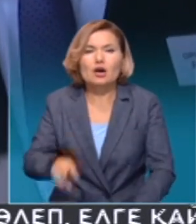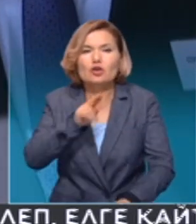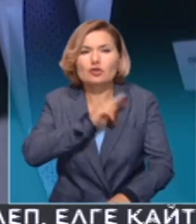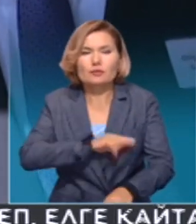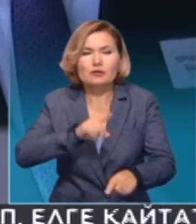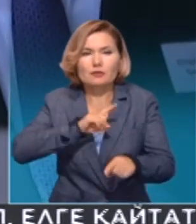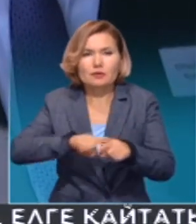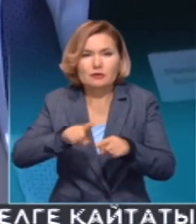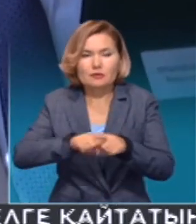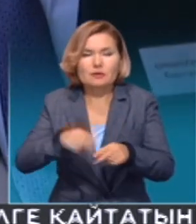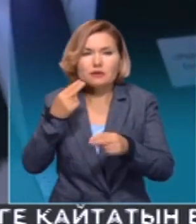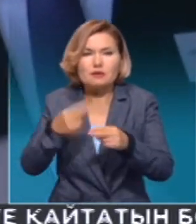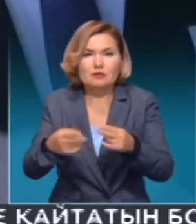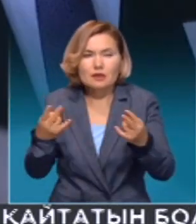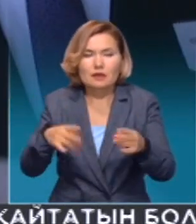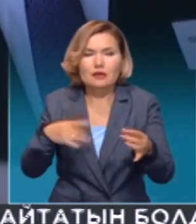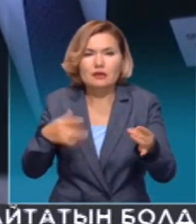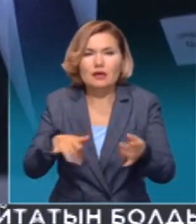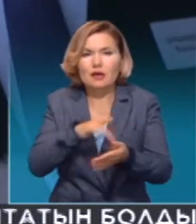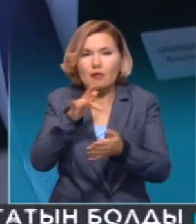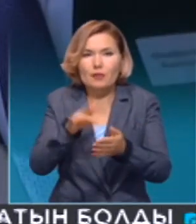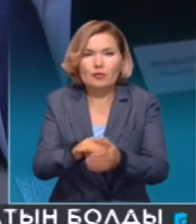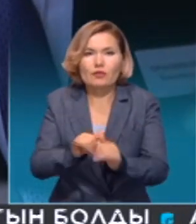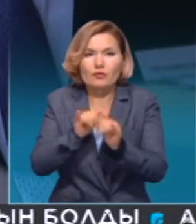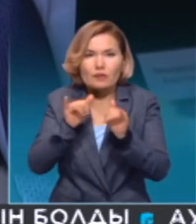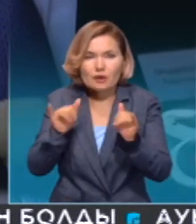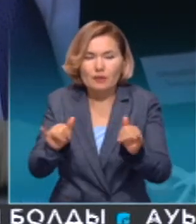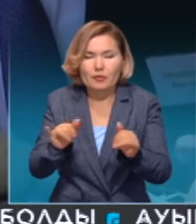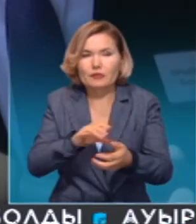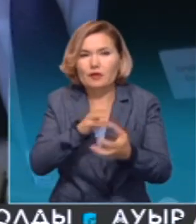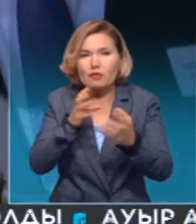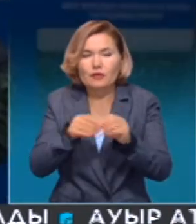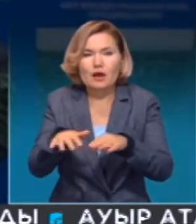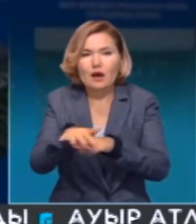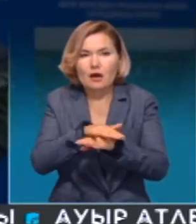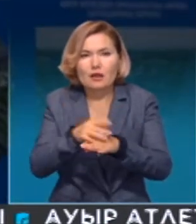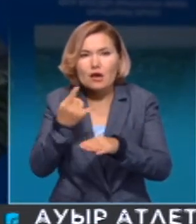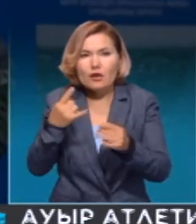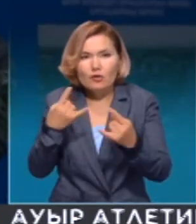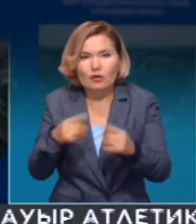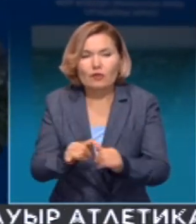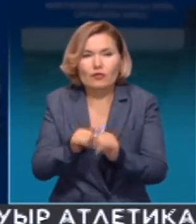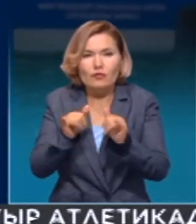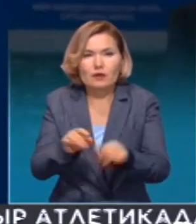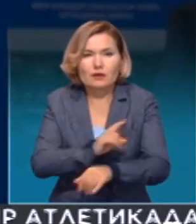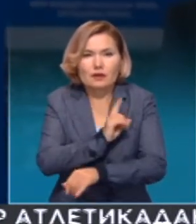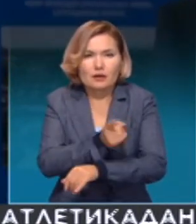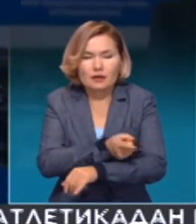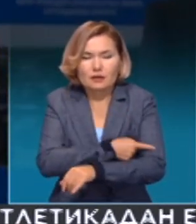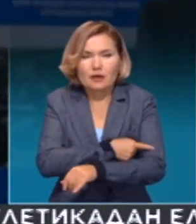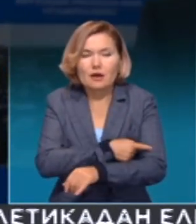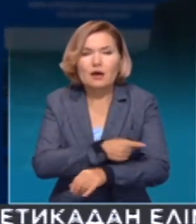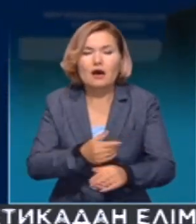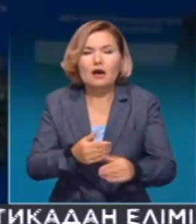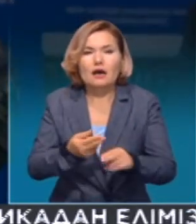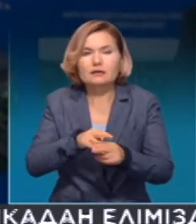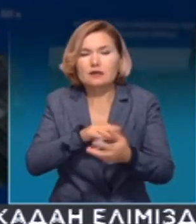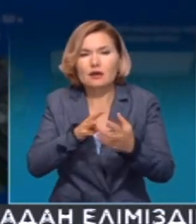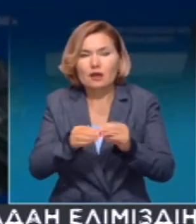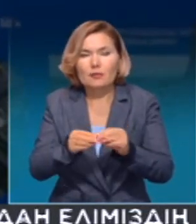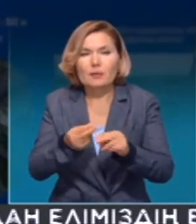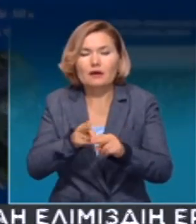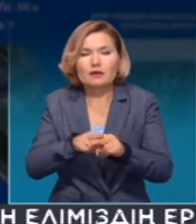қажет. Қазір Тараз қаласы өсіп келеді, халықтың саны өсіп келе жатыр. Сондықтан мынау